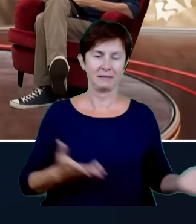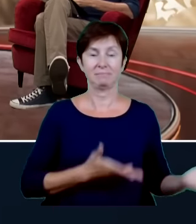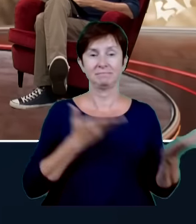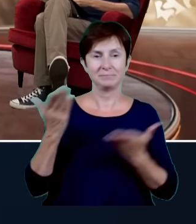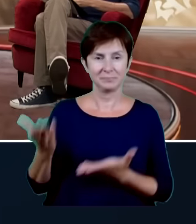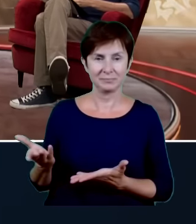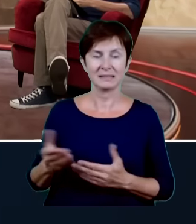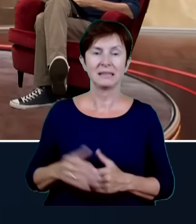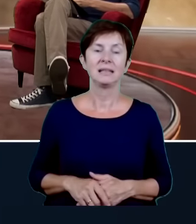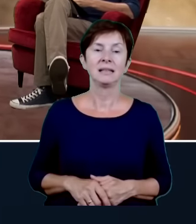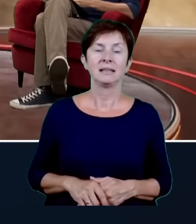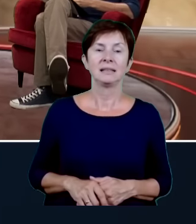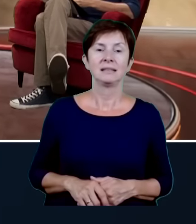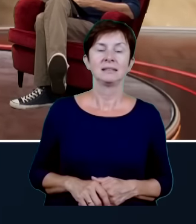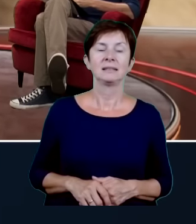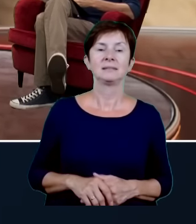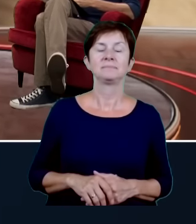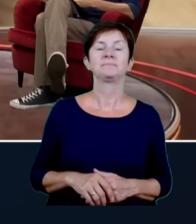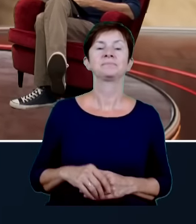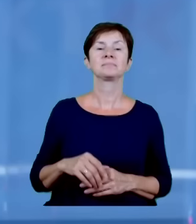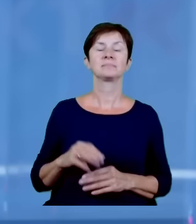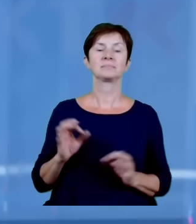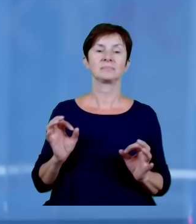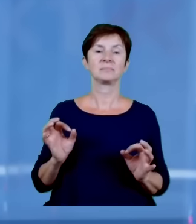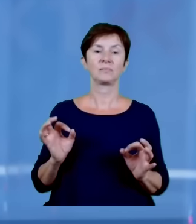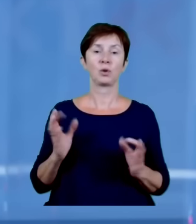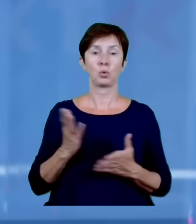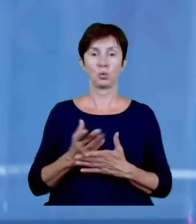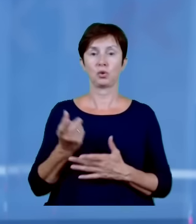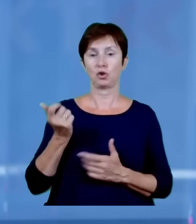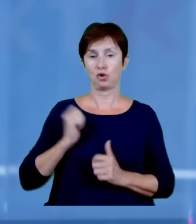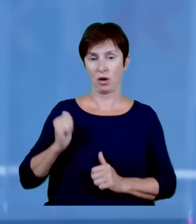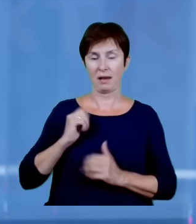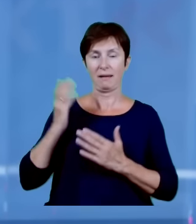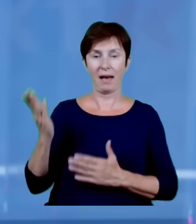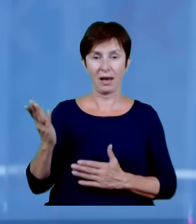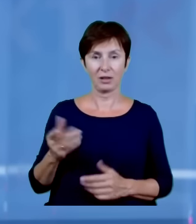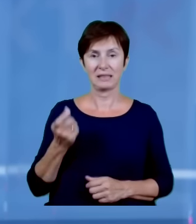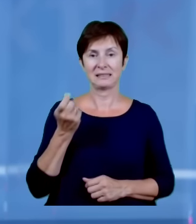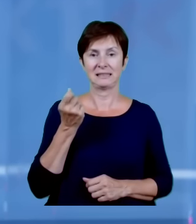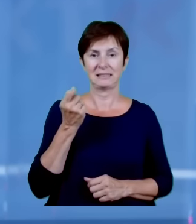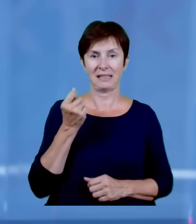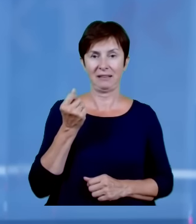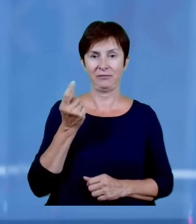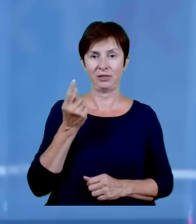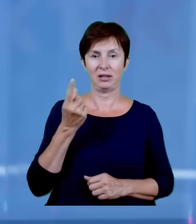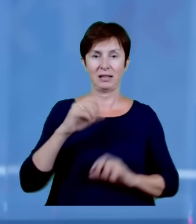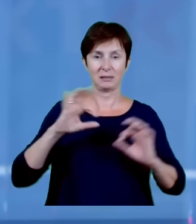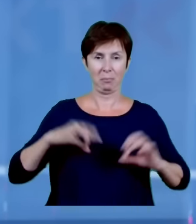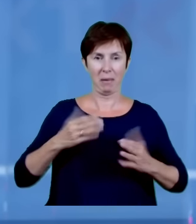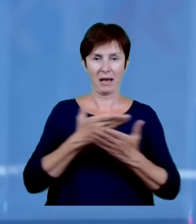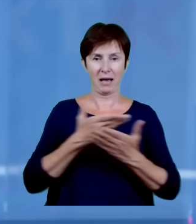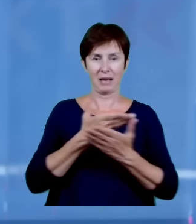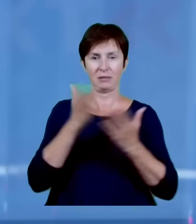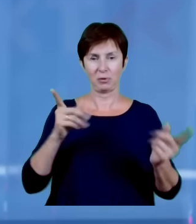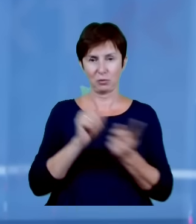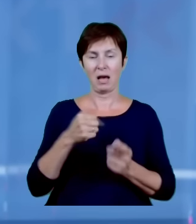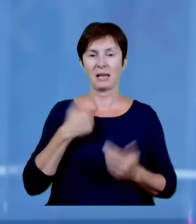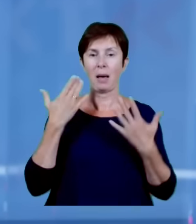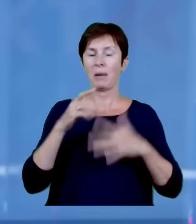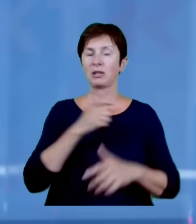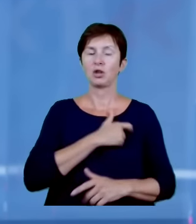zostawiam Tomasz Sakiewicz Łukasz Jankowski już na państwa czekają I za chwilę się z państwem spotkają a ja bardzo serdecznie dziękuję